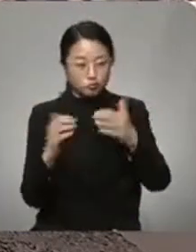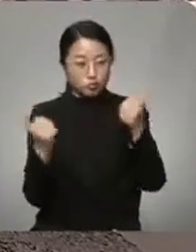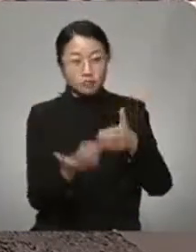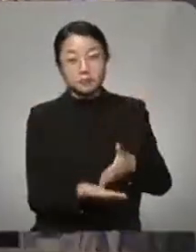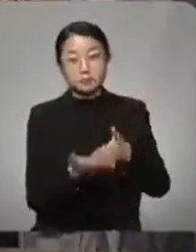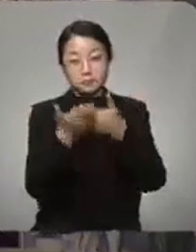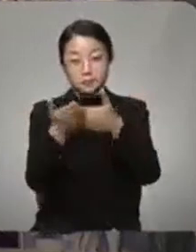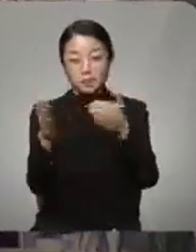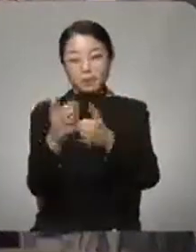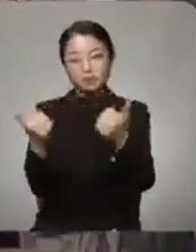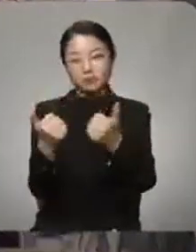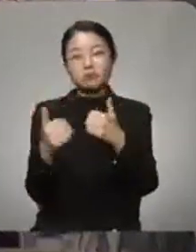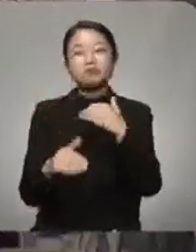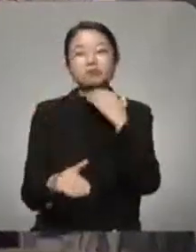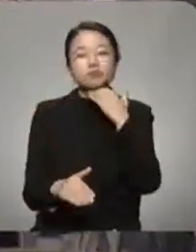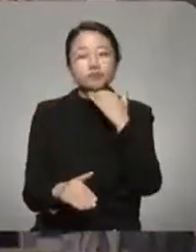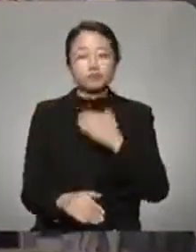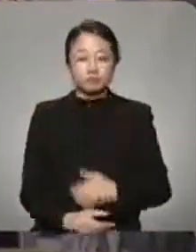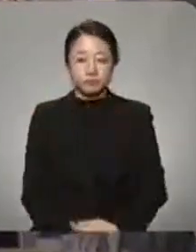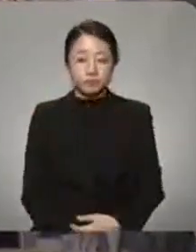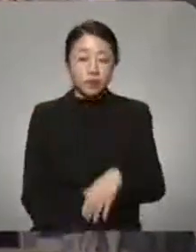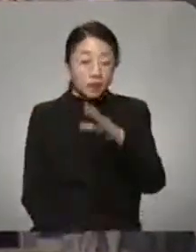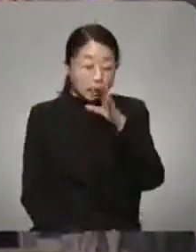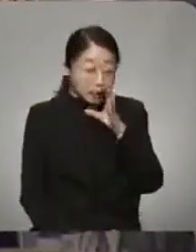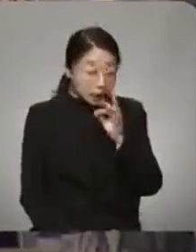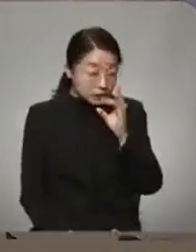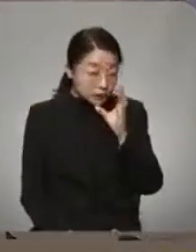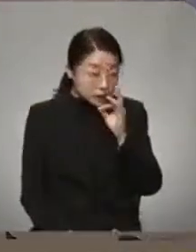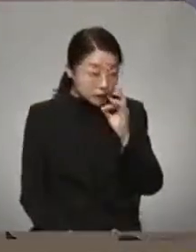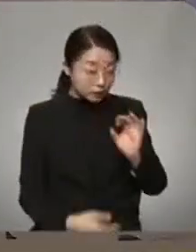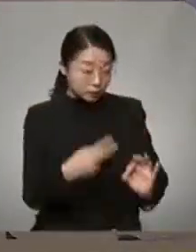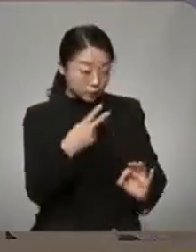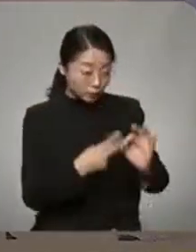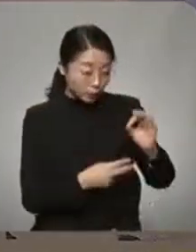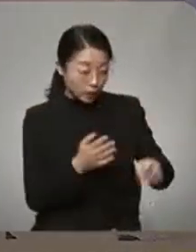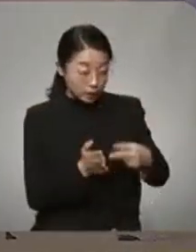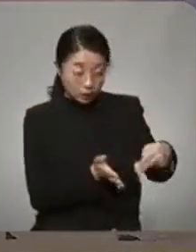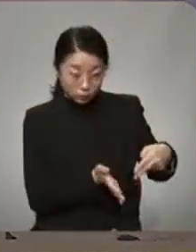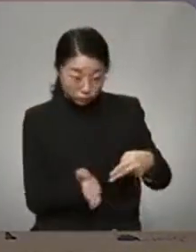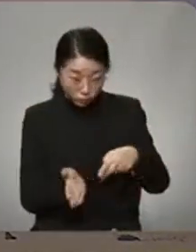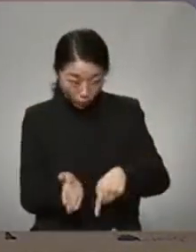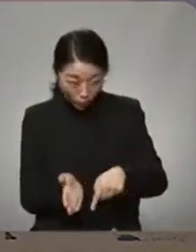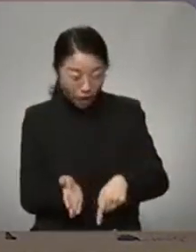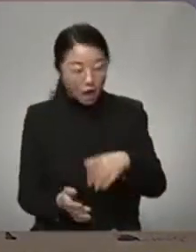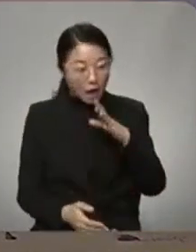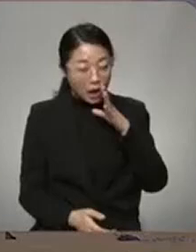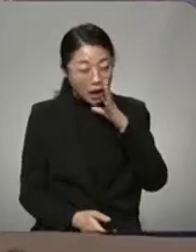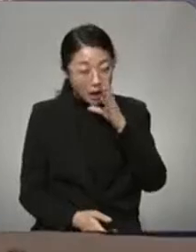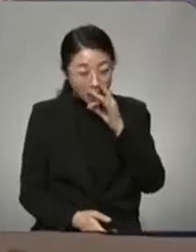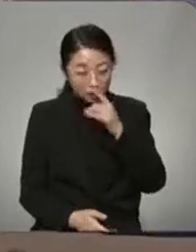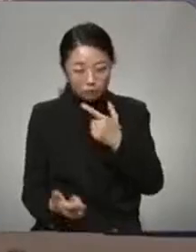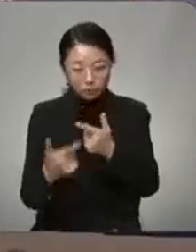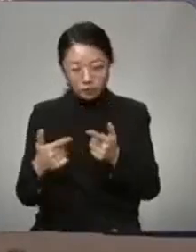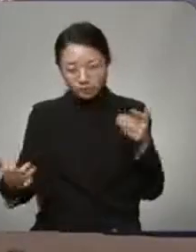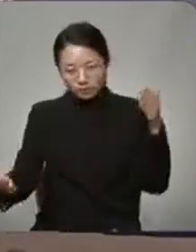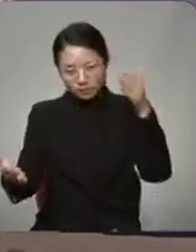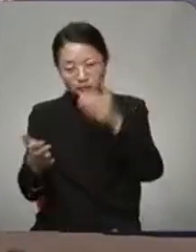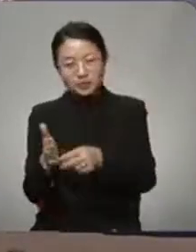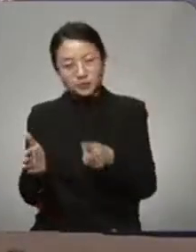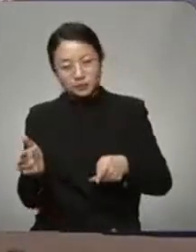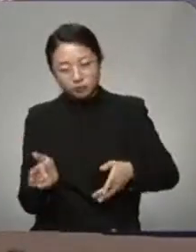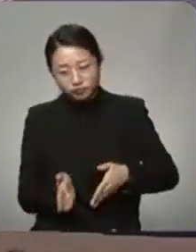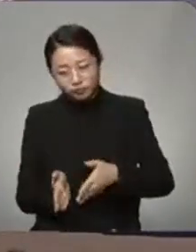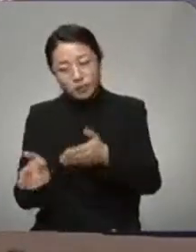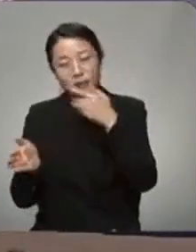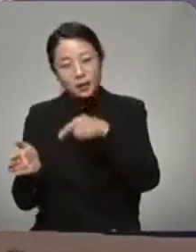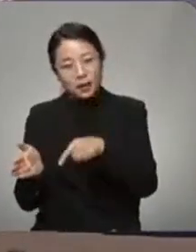심의를 기다리고 있습니다 기존 강릉 동해 철도에 더해 강릉과 부산의 열차로 가는 시대가 열립니다 약간